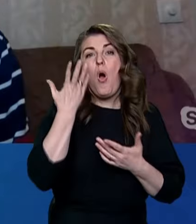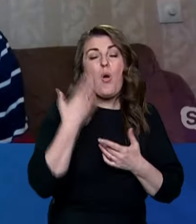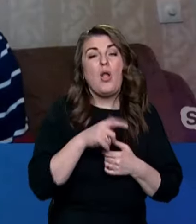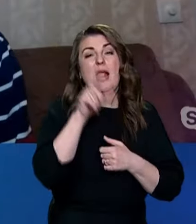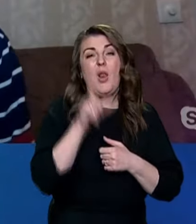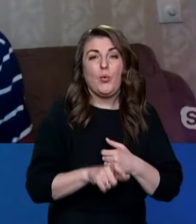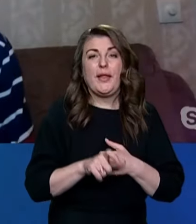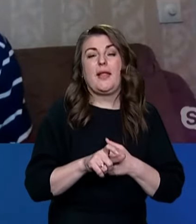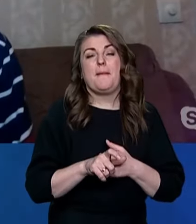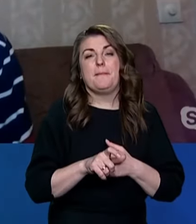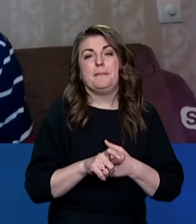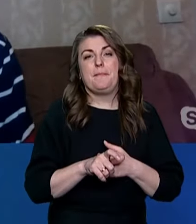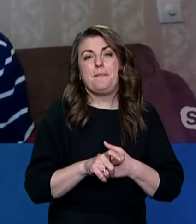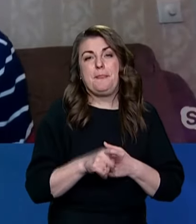люди,